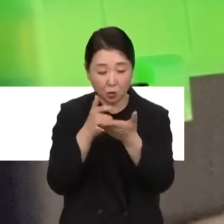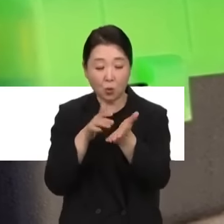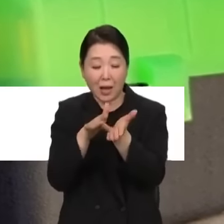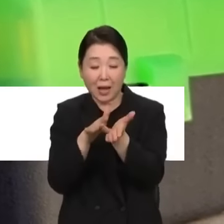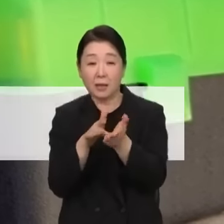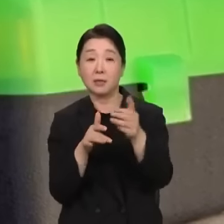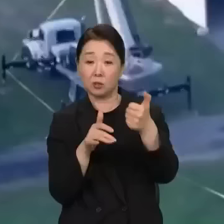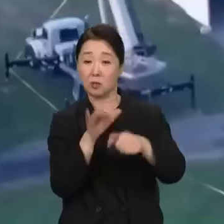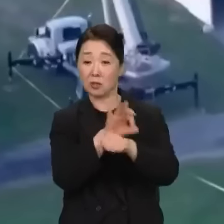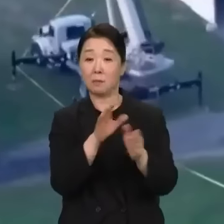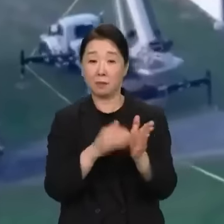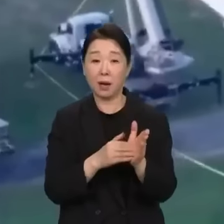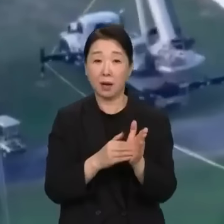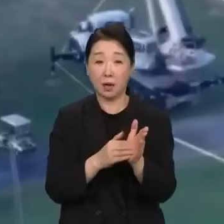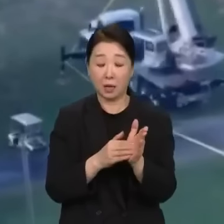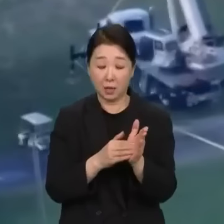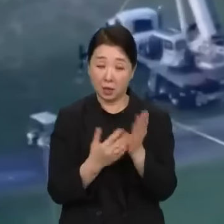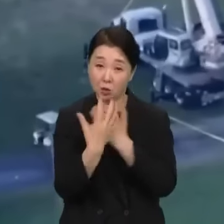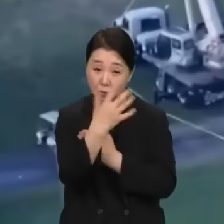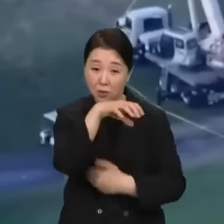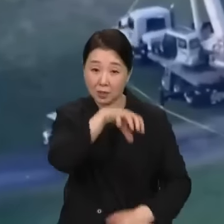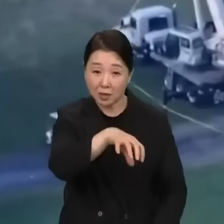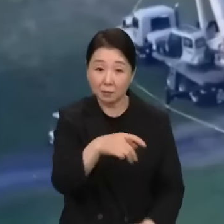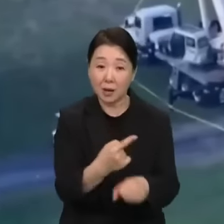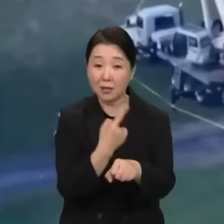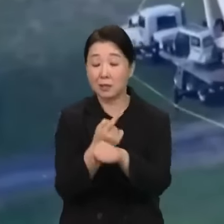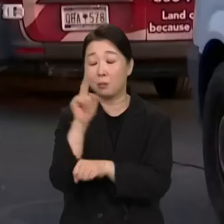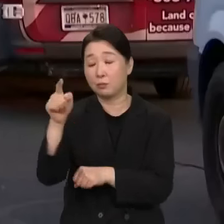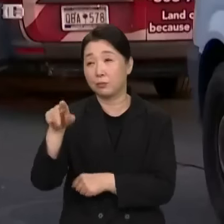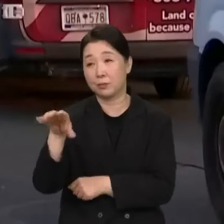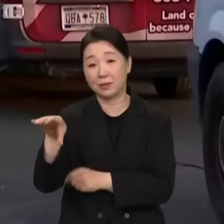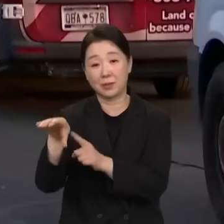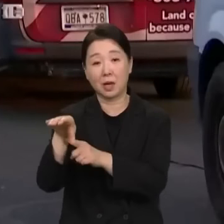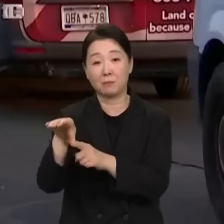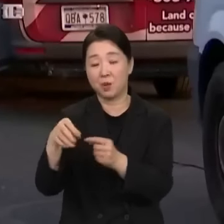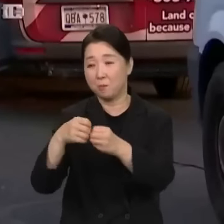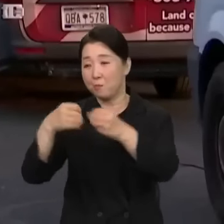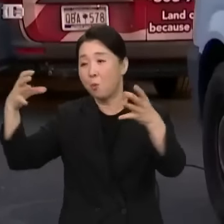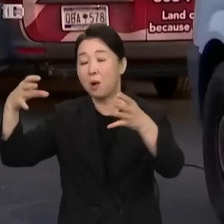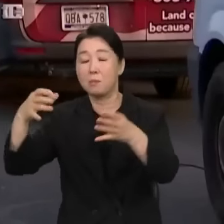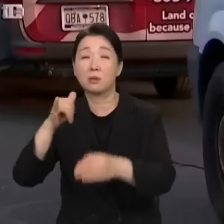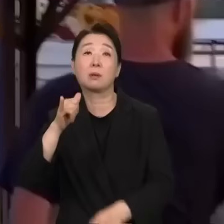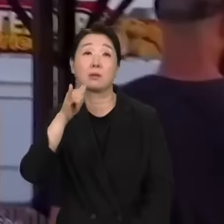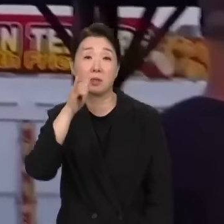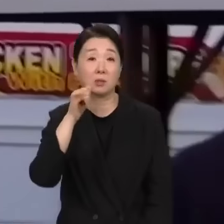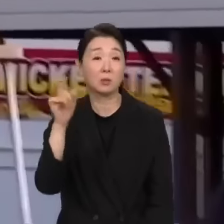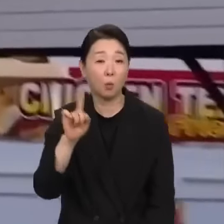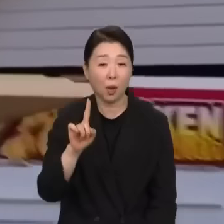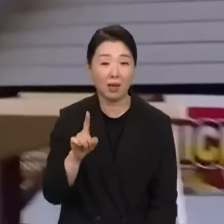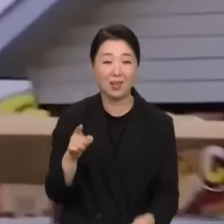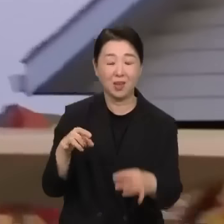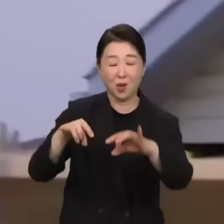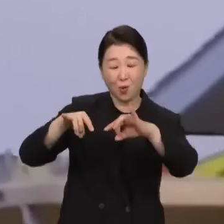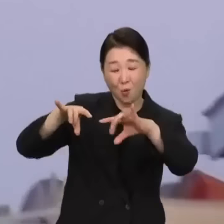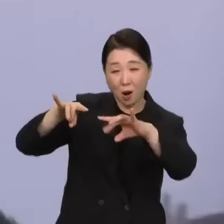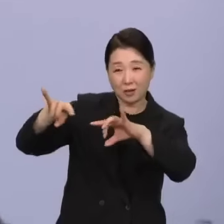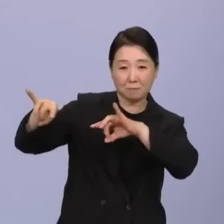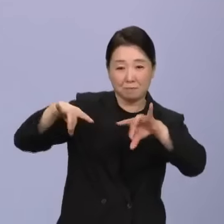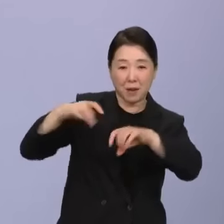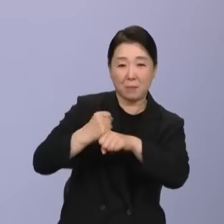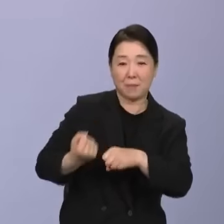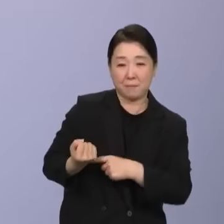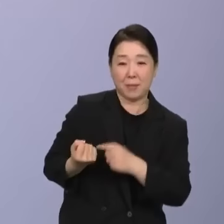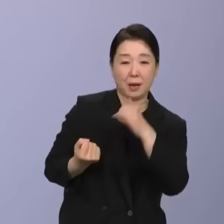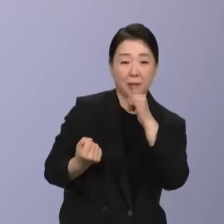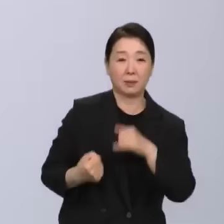밝혔습니다. 유세장에서 1시간 거리에 세워둔 자신의 차량에 폭발물을 터뜨릴 수 있도록 원격 기폭 장치도 지니고